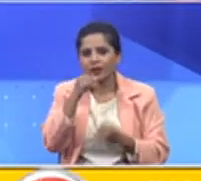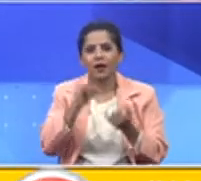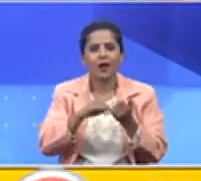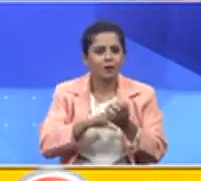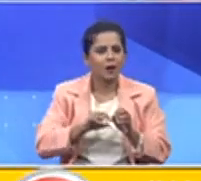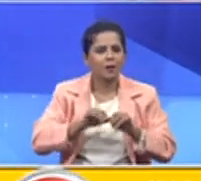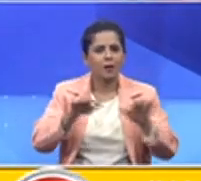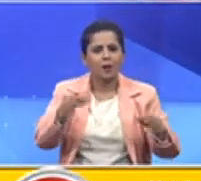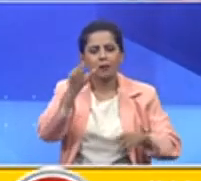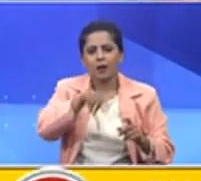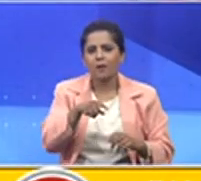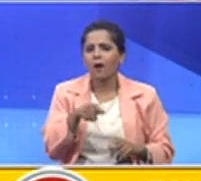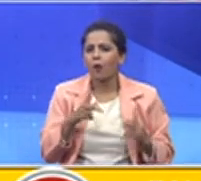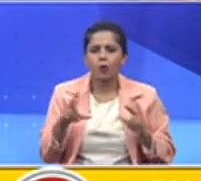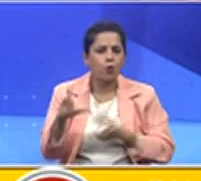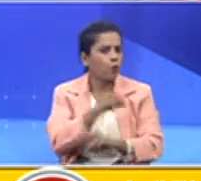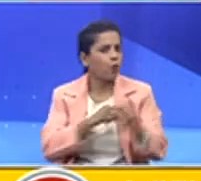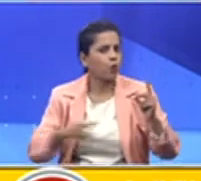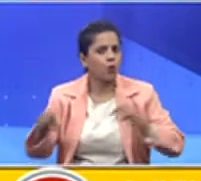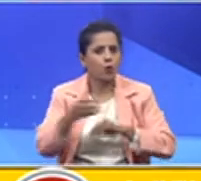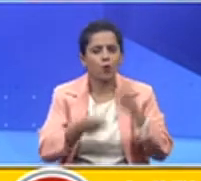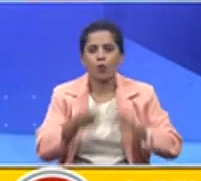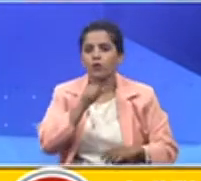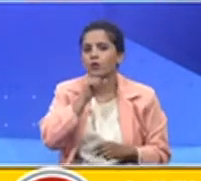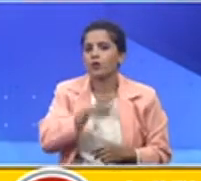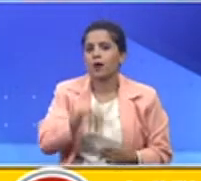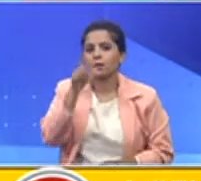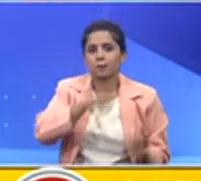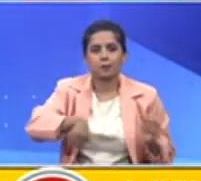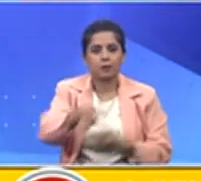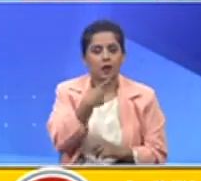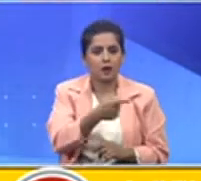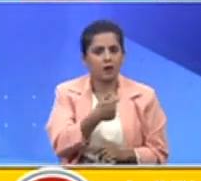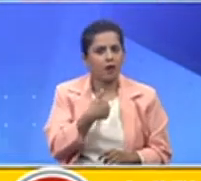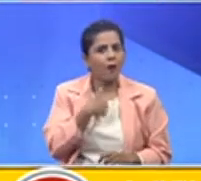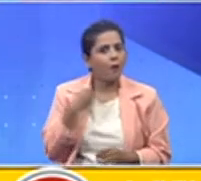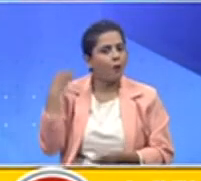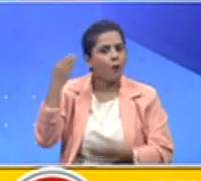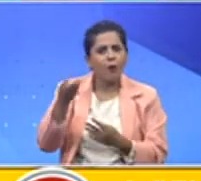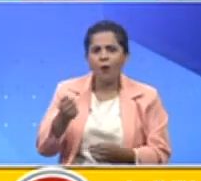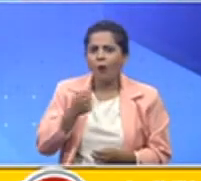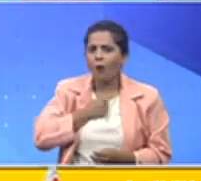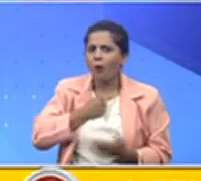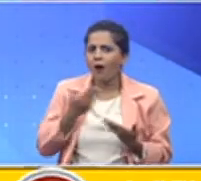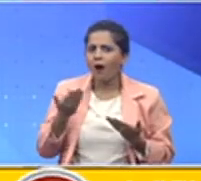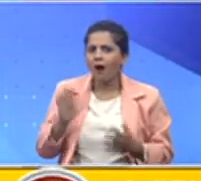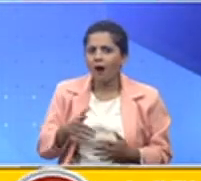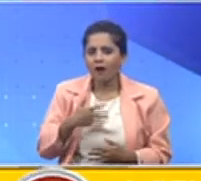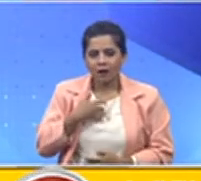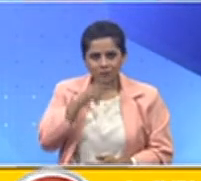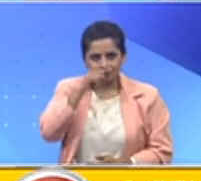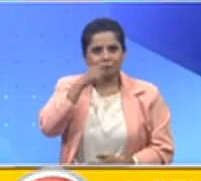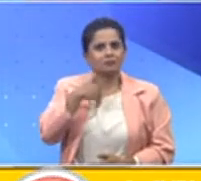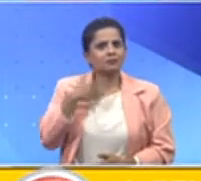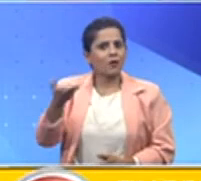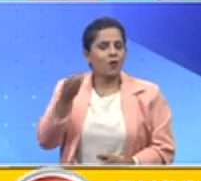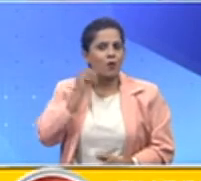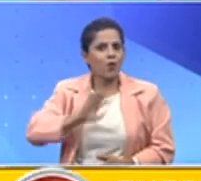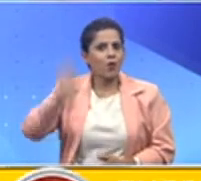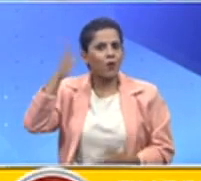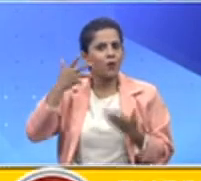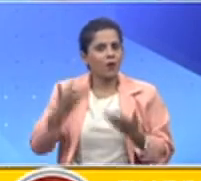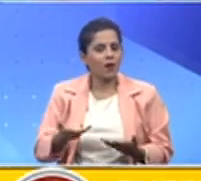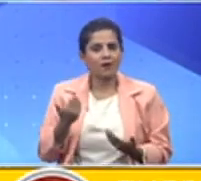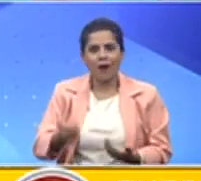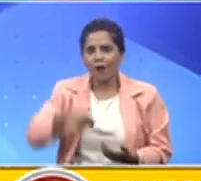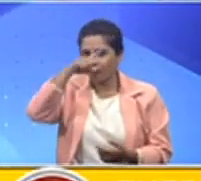को लेकर खोब चर्चा हुई, युवाओं में अपनी विरासत के प्रतिगर्व का भाव दिखा, भारत